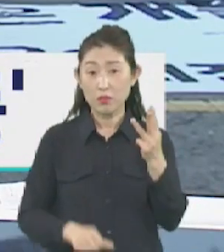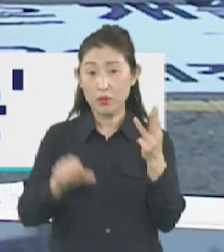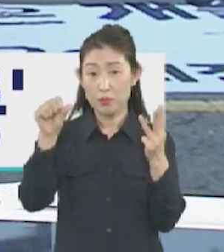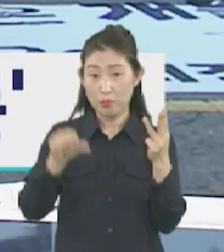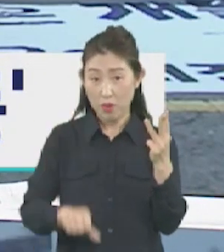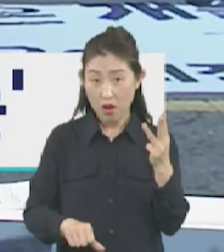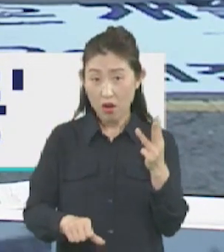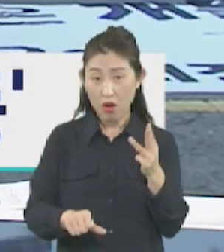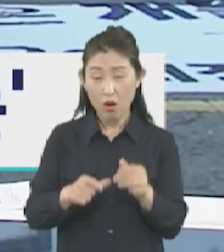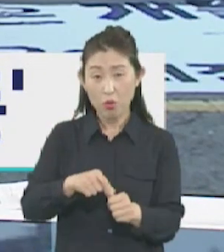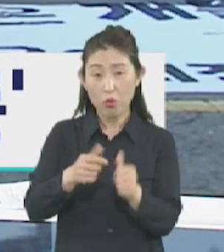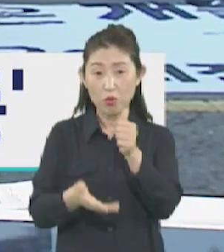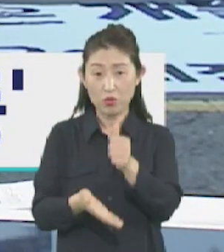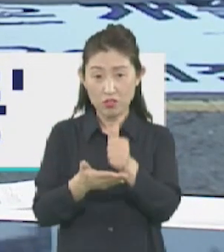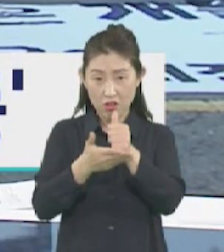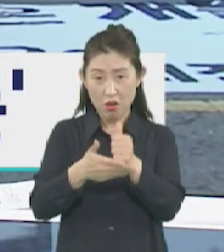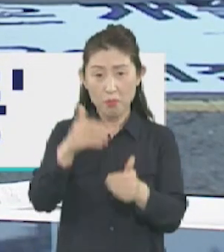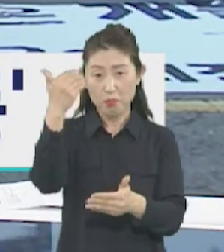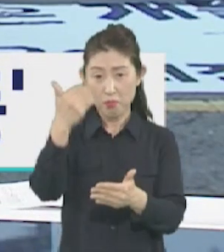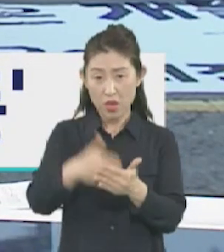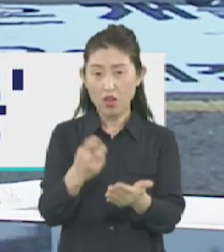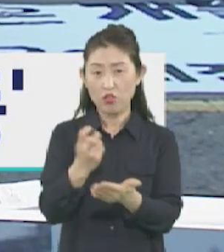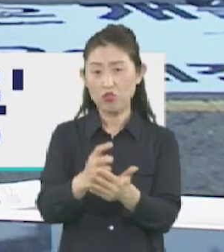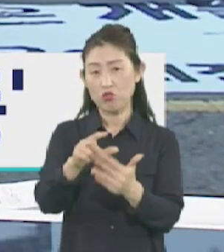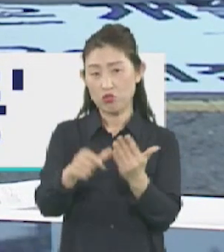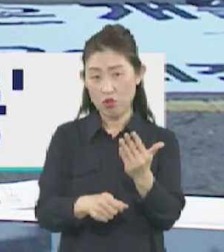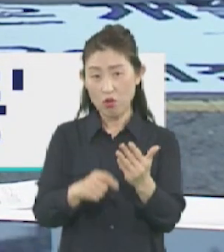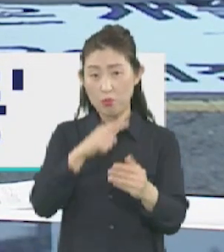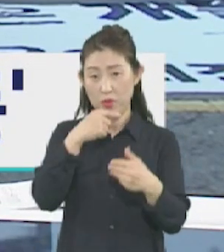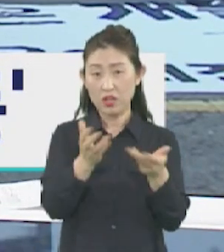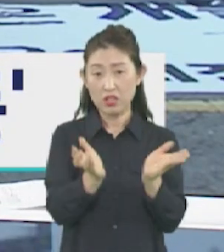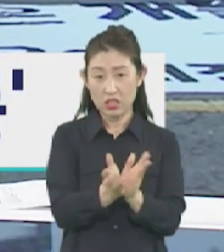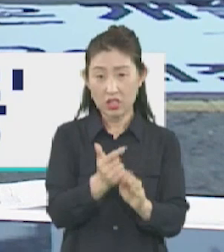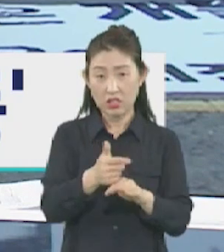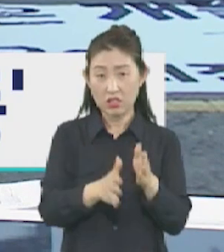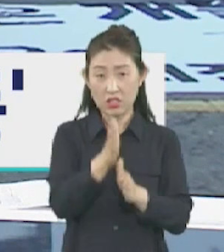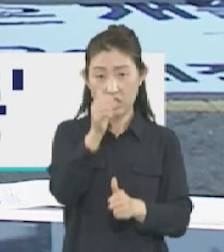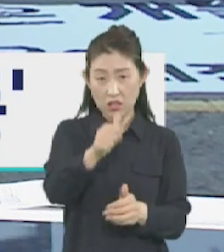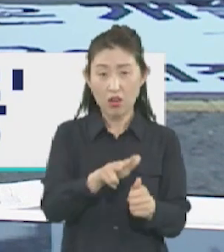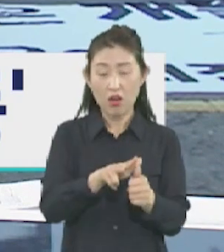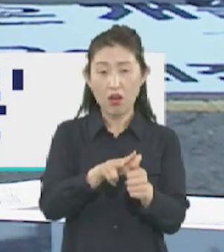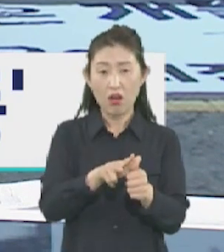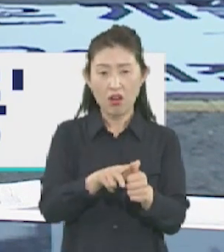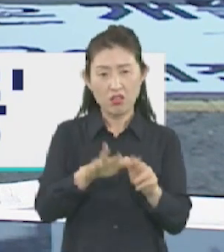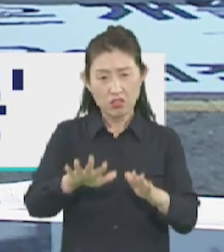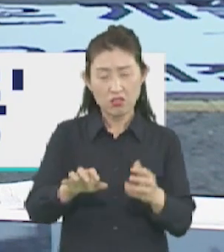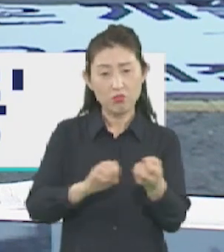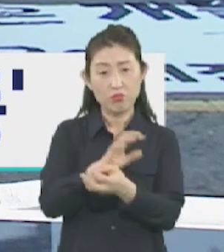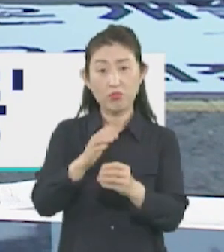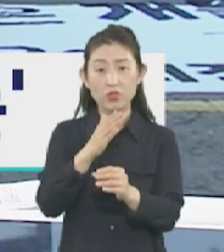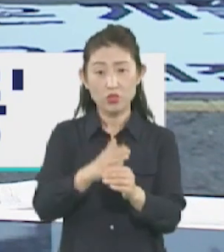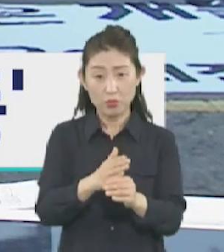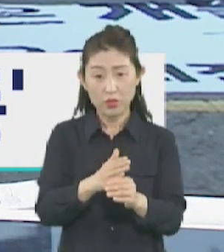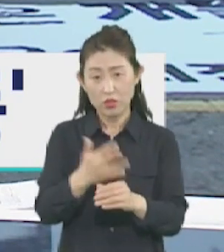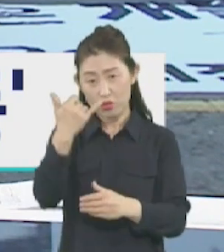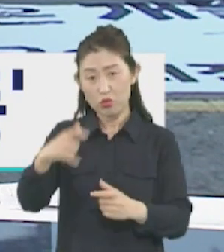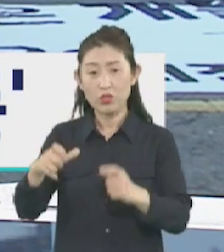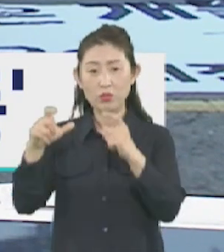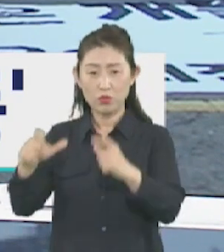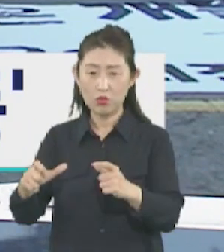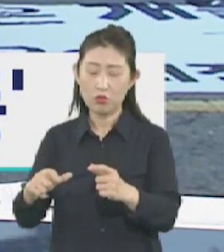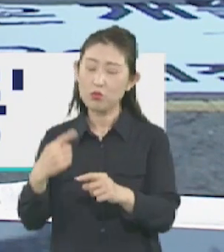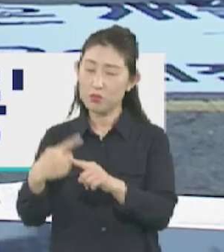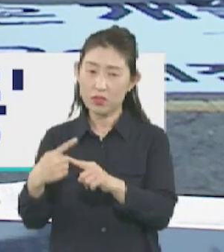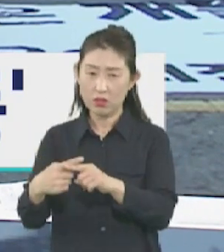세 번 낙선자의 공천 배제라는 규정 때문에 국민의힘 대전시장 후보 공천이 경랑에 빠졌는데 충남도